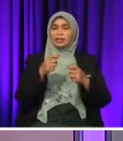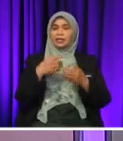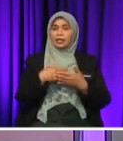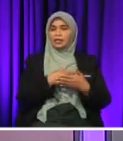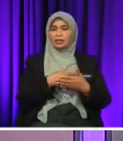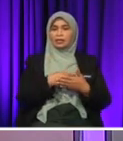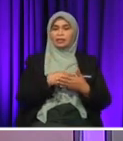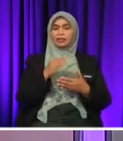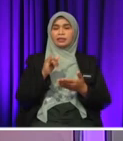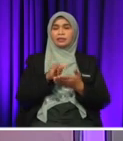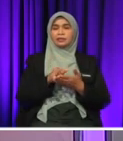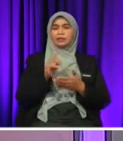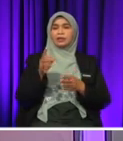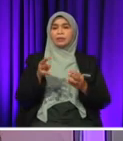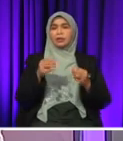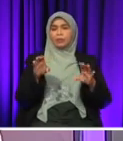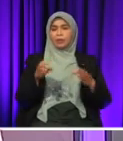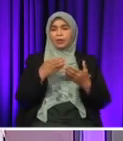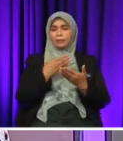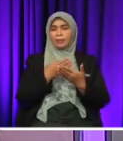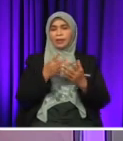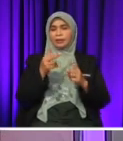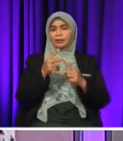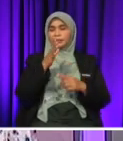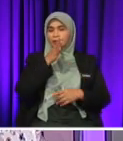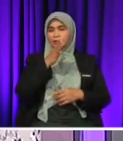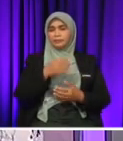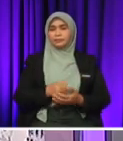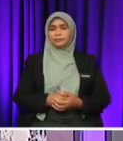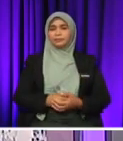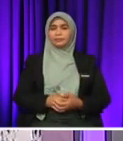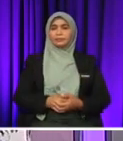kepada Ibu jadi kita akan lihat daripada